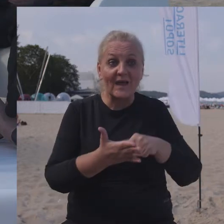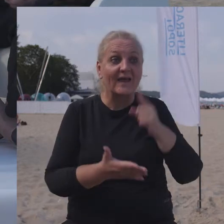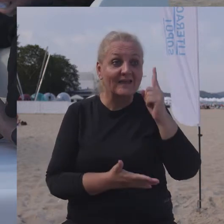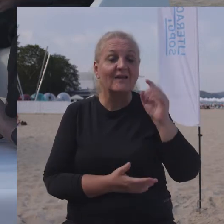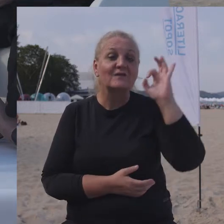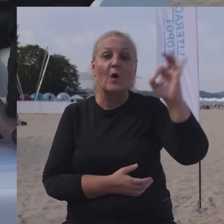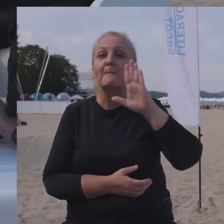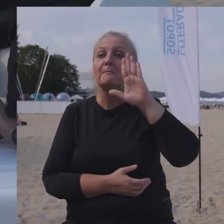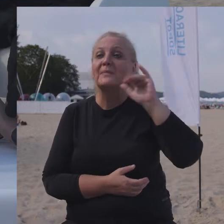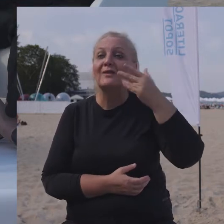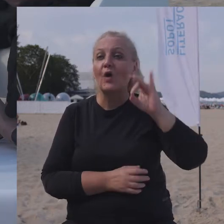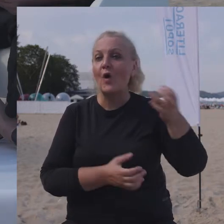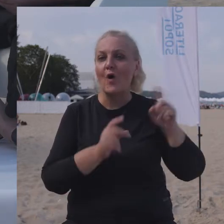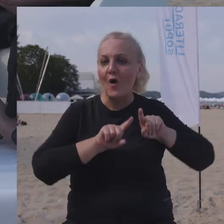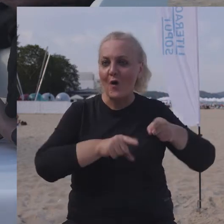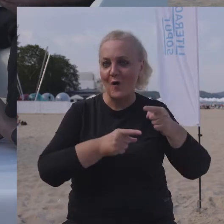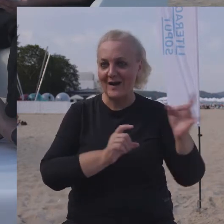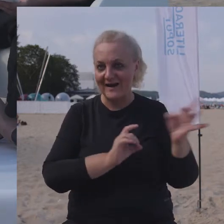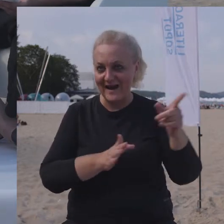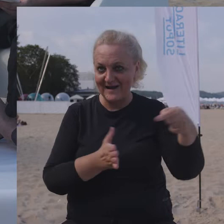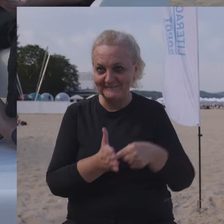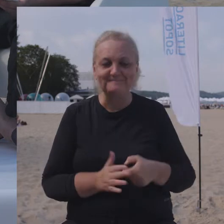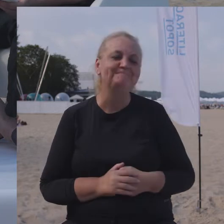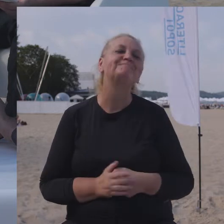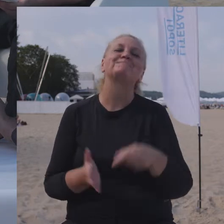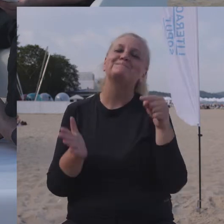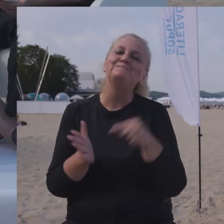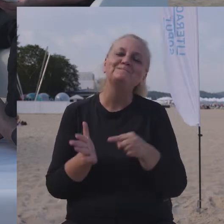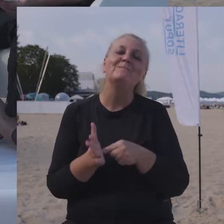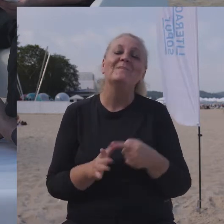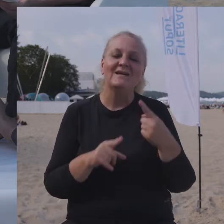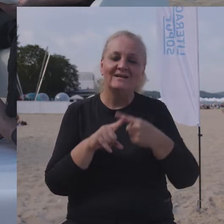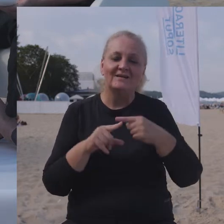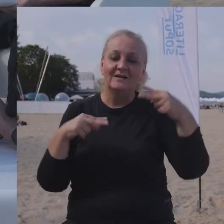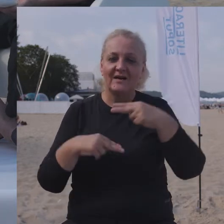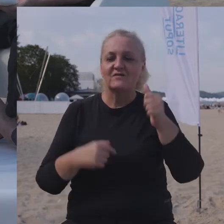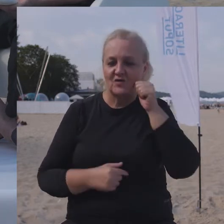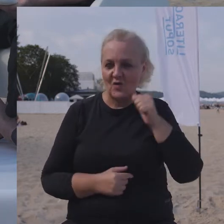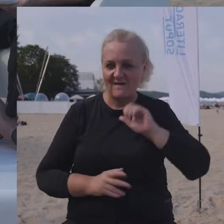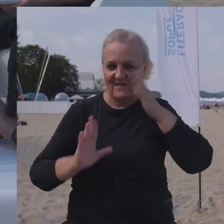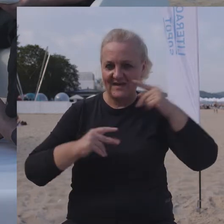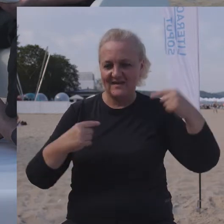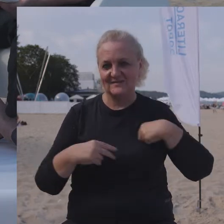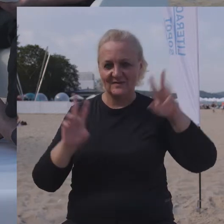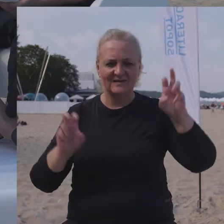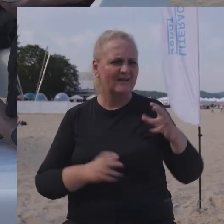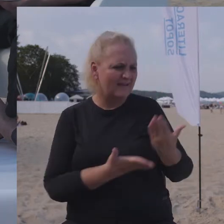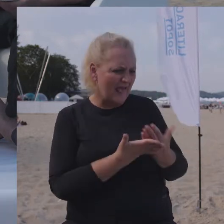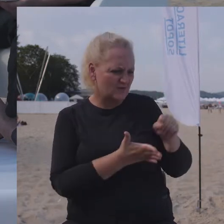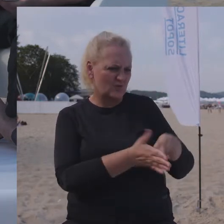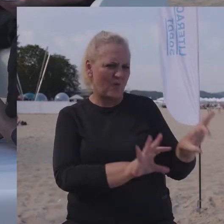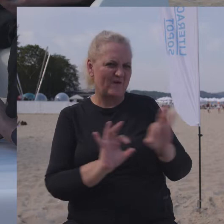z jej bingo. I tu właśnie jest taki fragment, który wczoraj cytowałem na Facebooku i chciałbym, byśmy się do